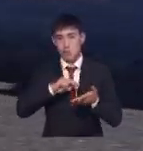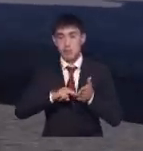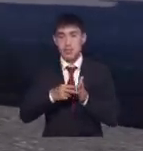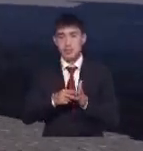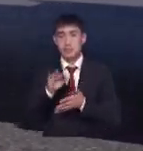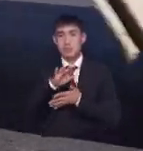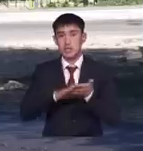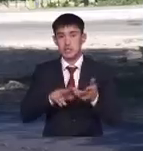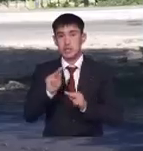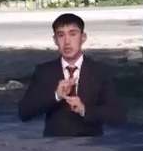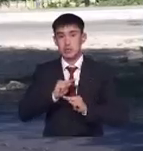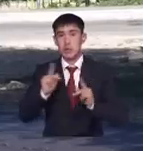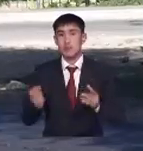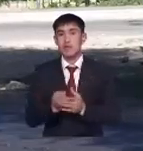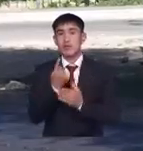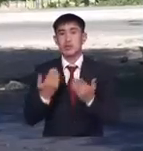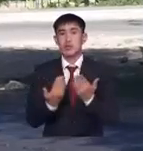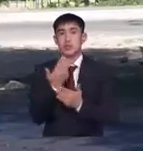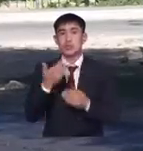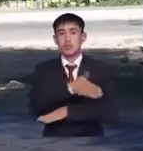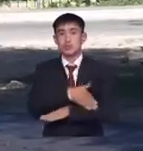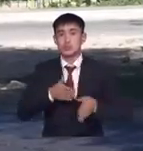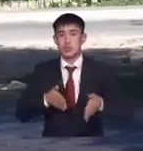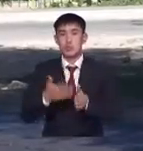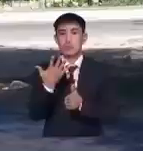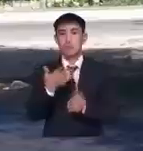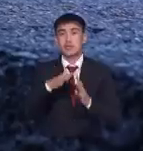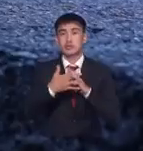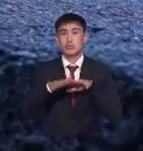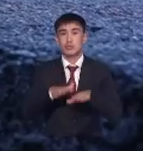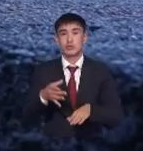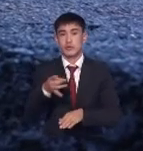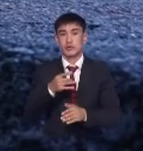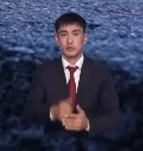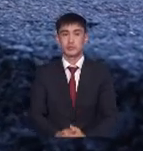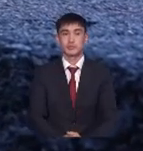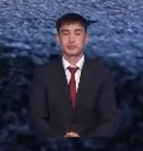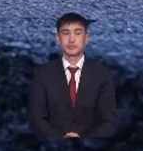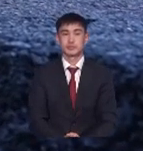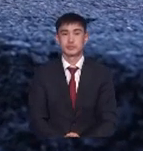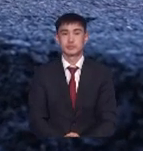году планируется продолжение работ обновления уличных дорог еще в 5 населенных пунктах региона.